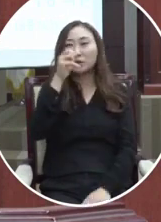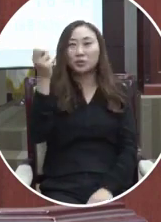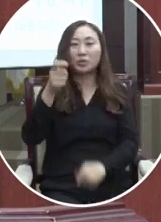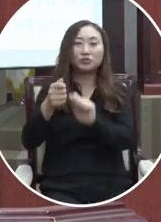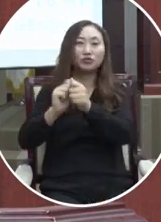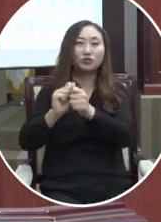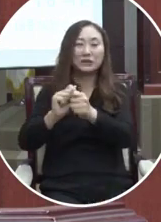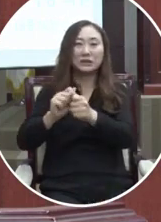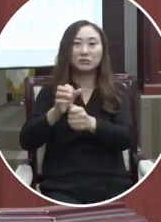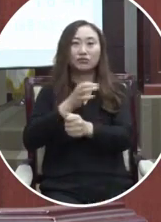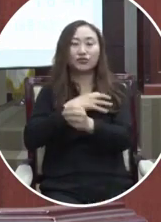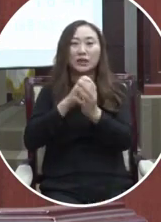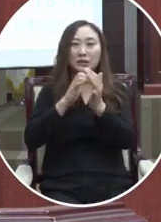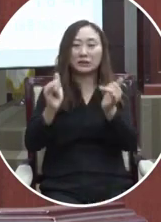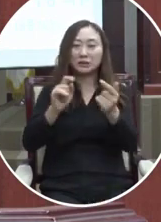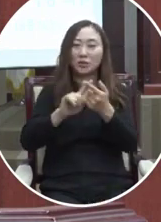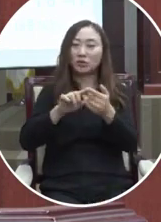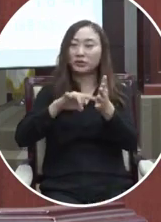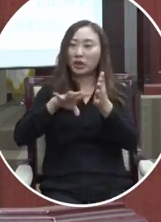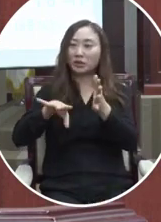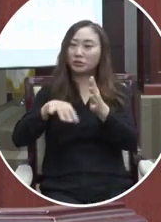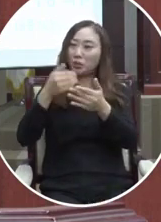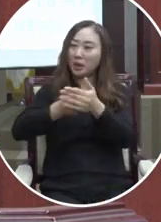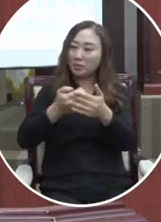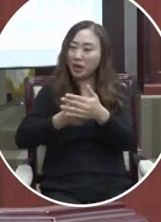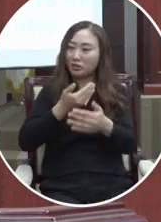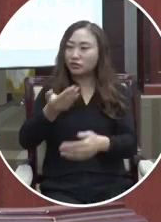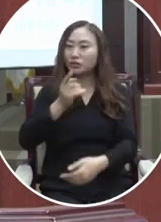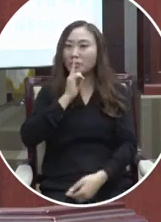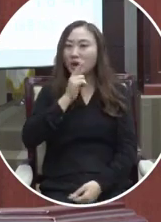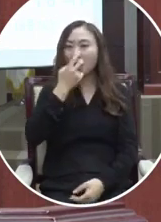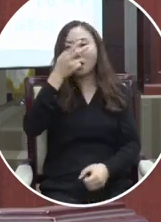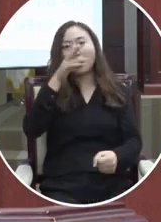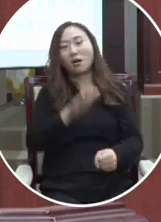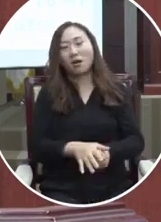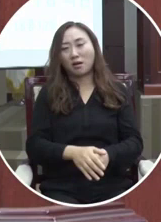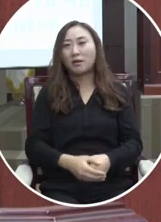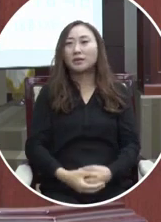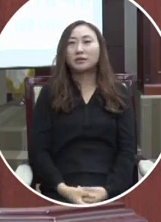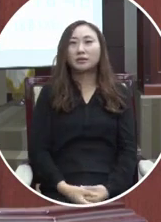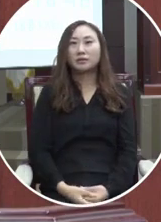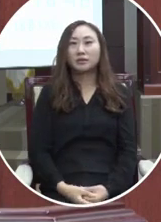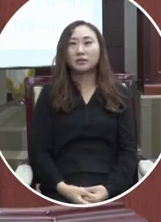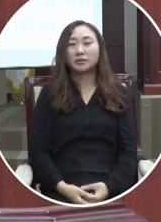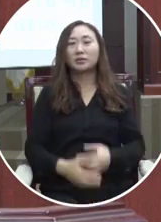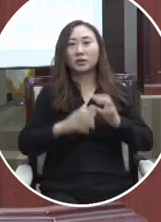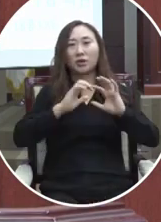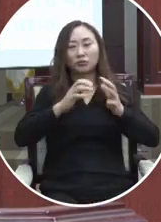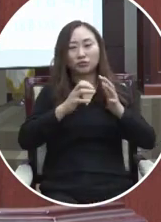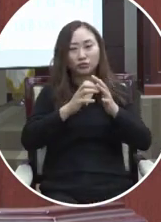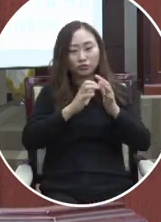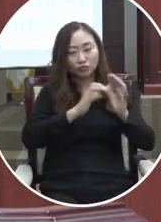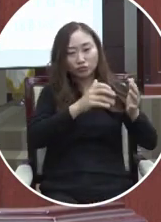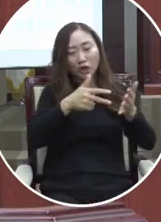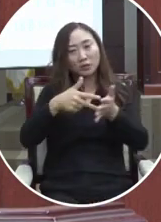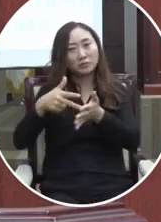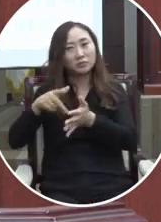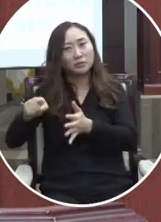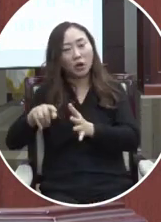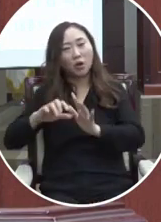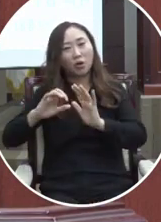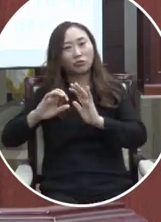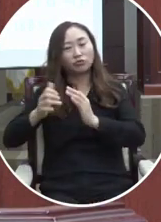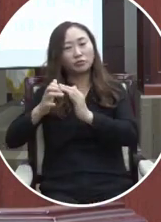부자들의 양도 소득세를 깎아주는 방안까지 검토한다이 기가 막힙니다 국가가 국민 걱정해야 하는데